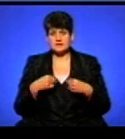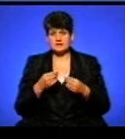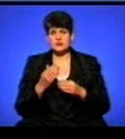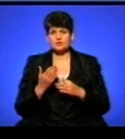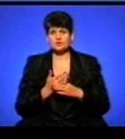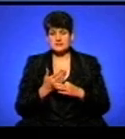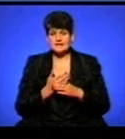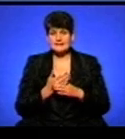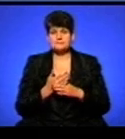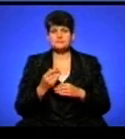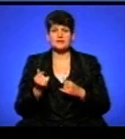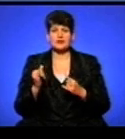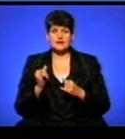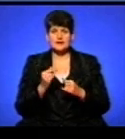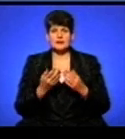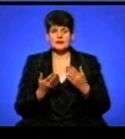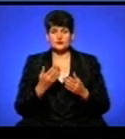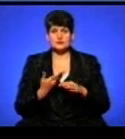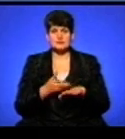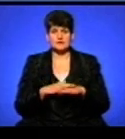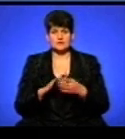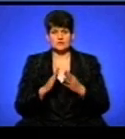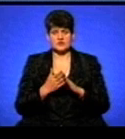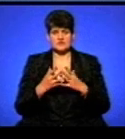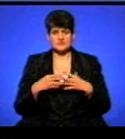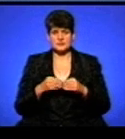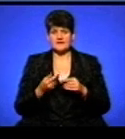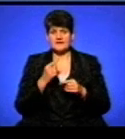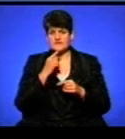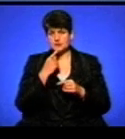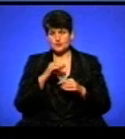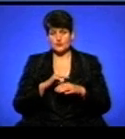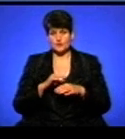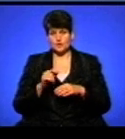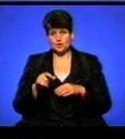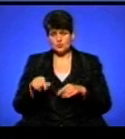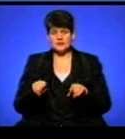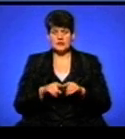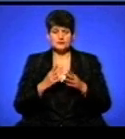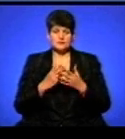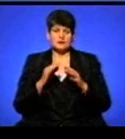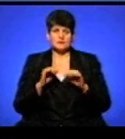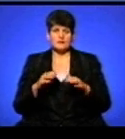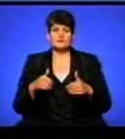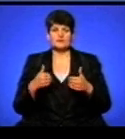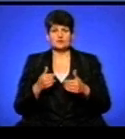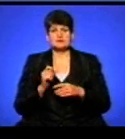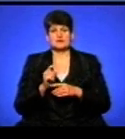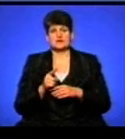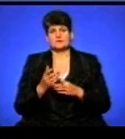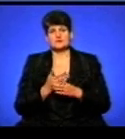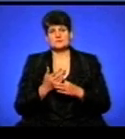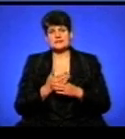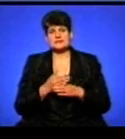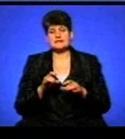субсидії. І якщо складна ситуація в сім'ї, особливо де важко хворі, люди також мають право звернутися за призначенням субсидії, і